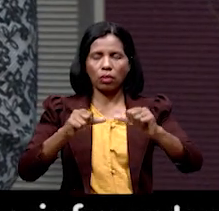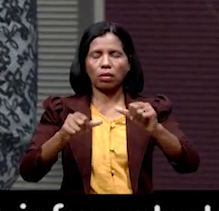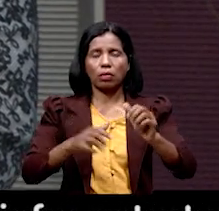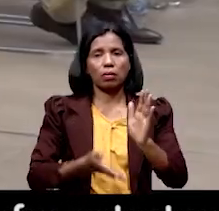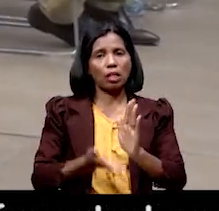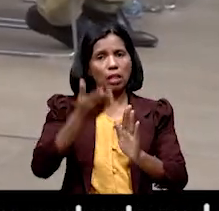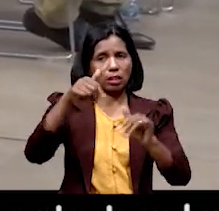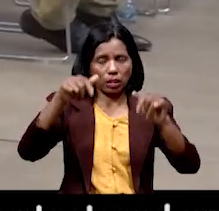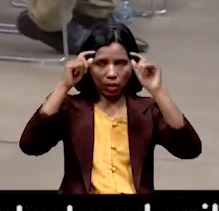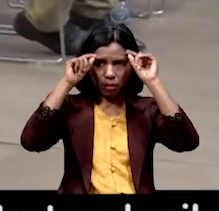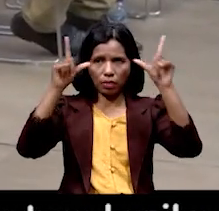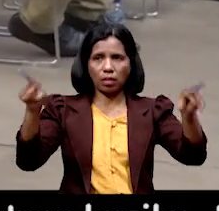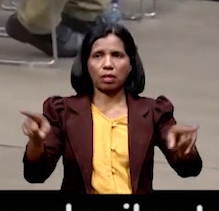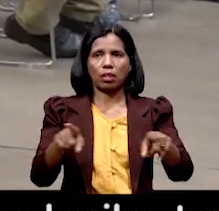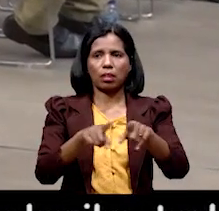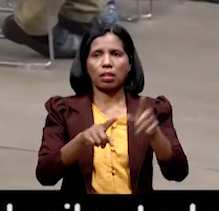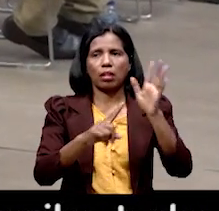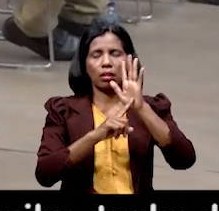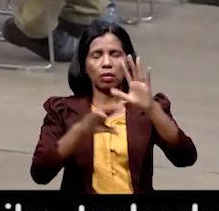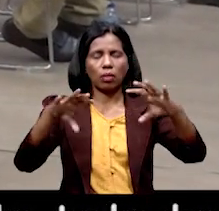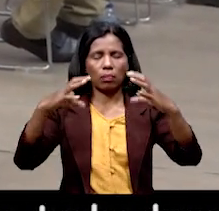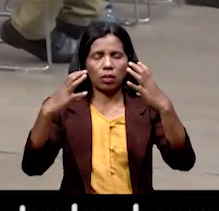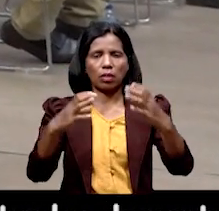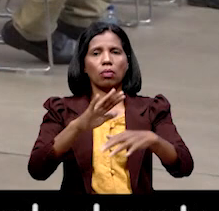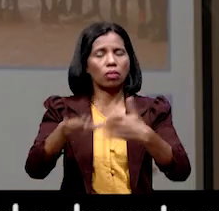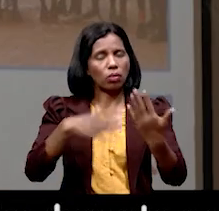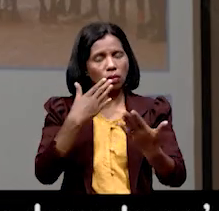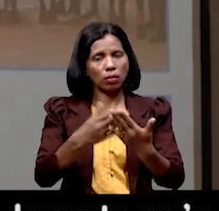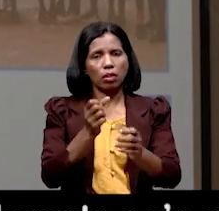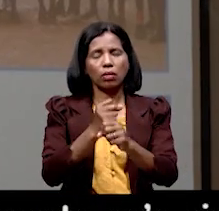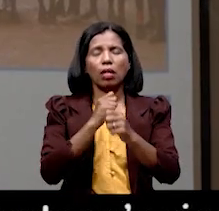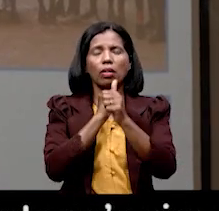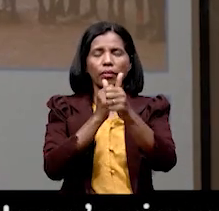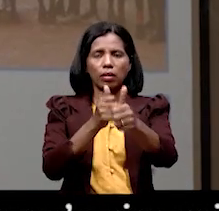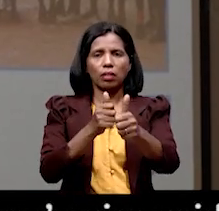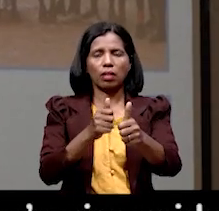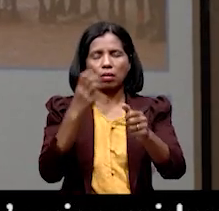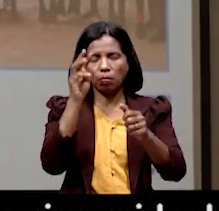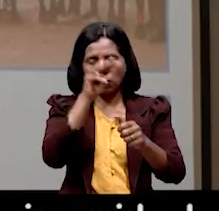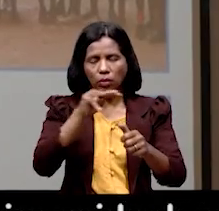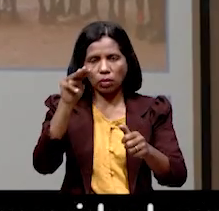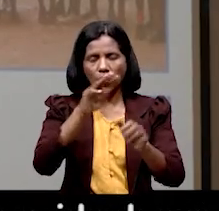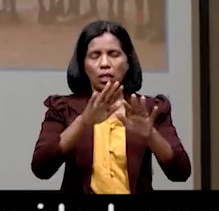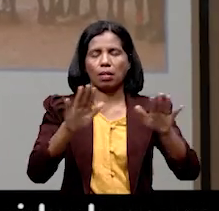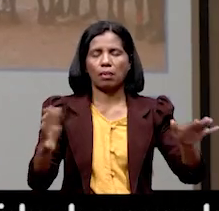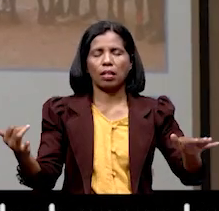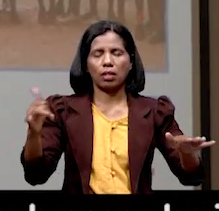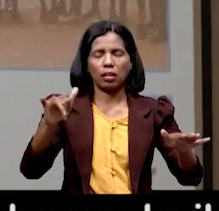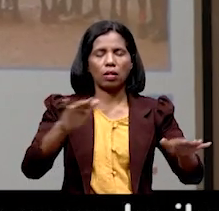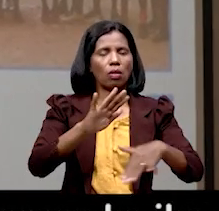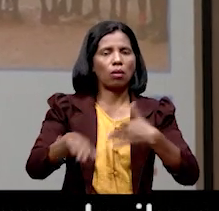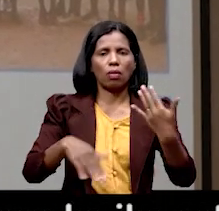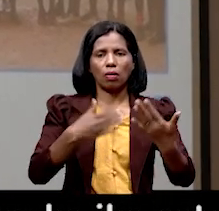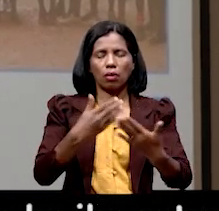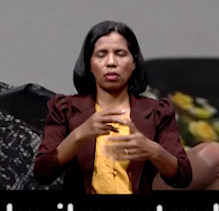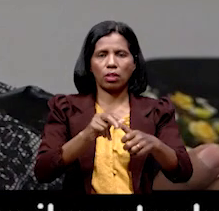Timor Leste. Hanesan referensia ba komisaun refere atuhalo advokasia no monitorizasaun ba labarik sira iha teritorio